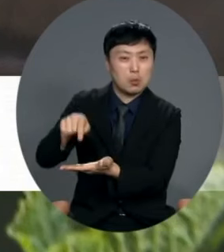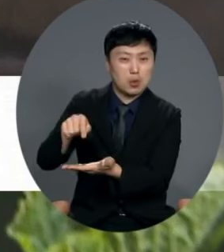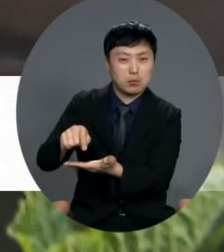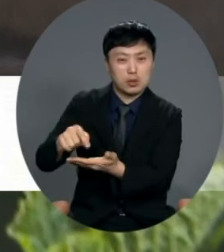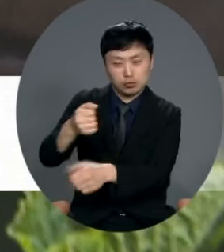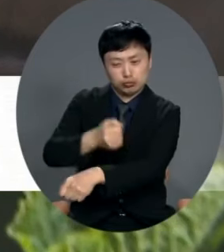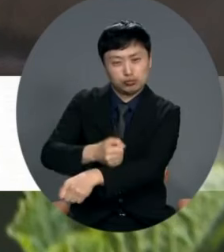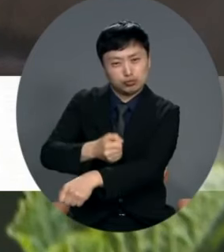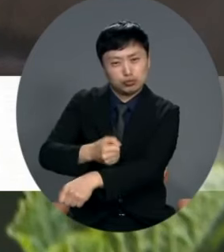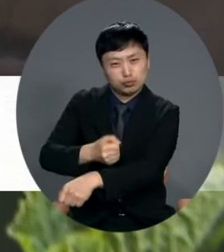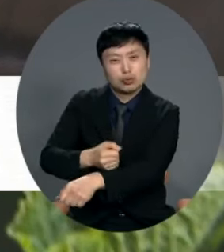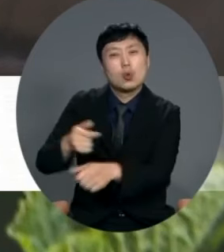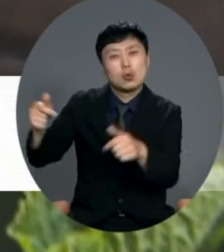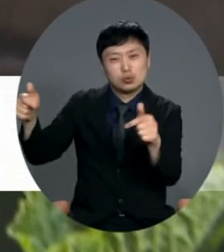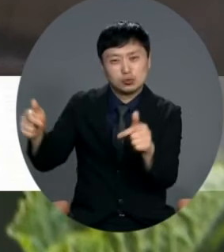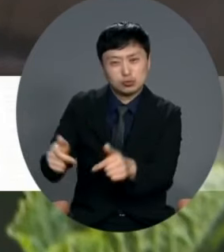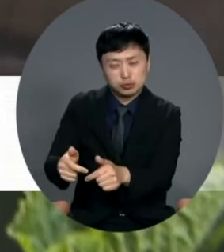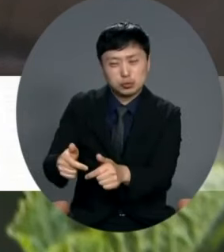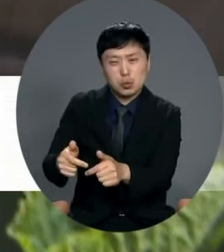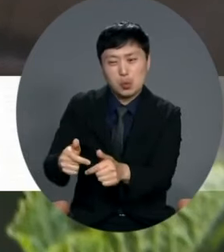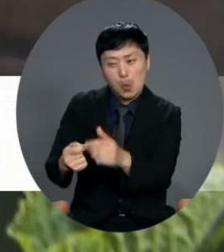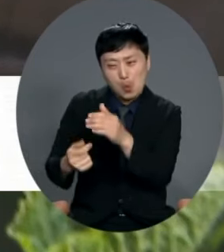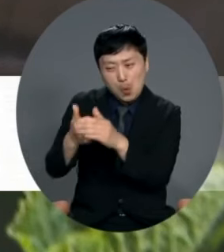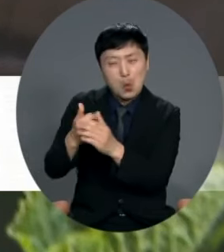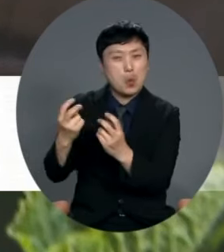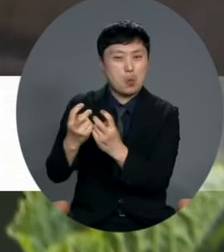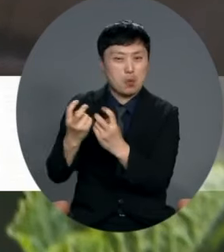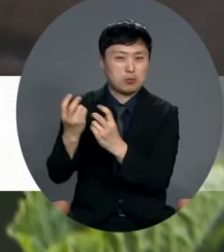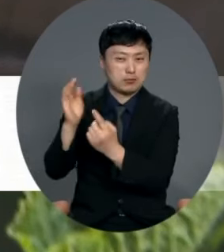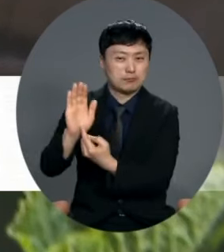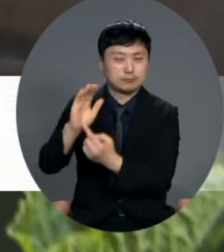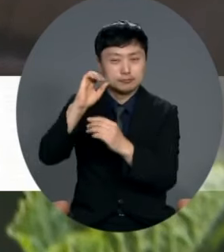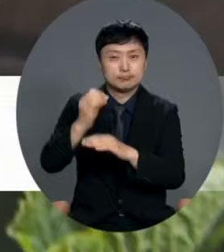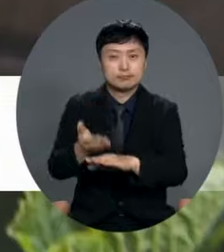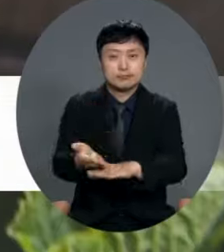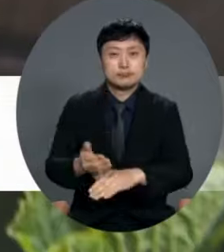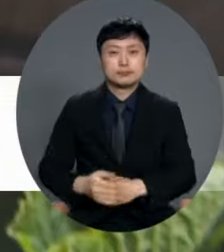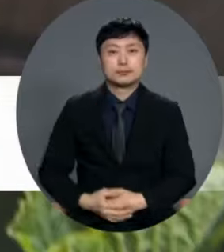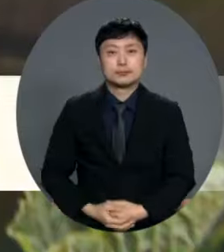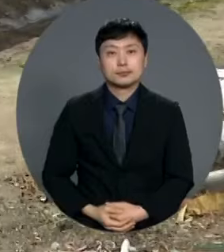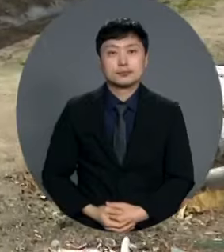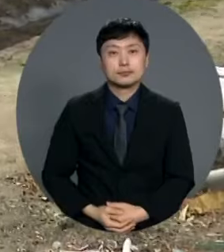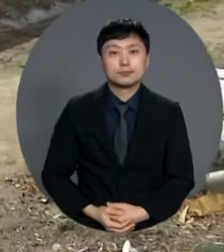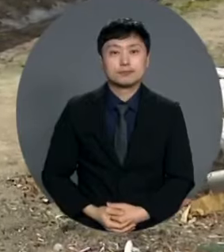일손도 줄어 새로운 참외 재배법으로 주목받고 있습니다. 한태영 기자입니다.